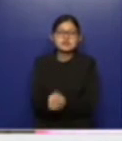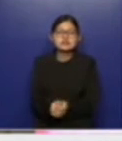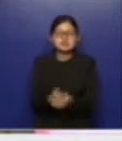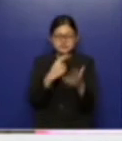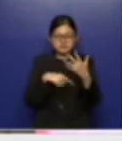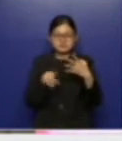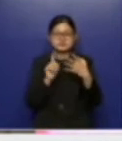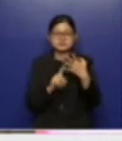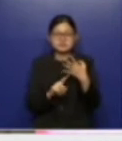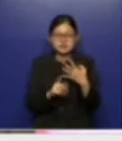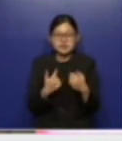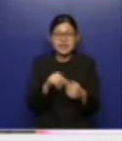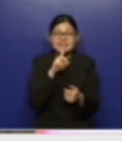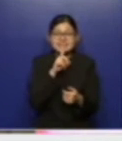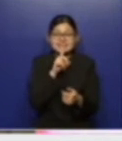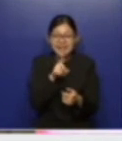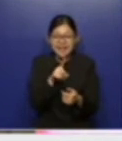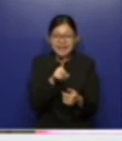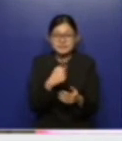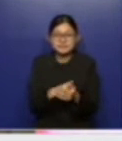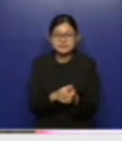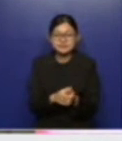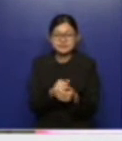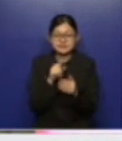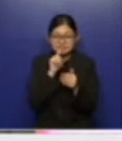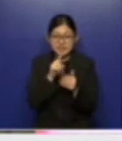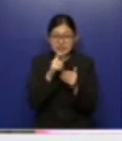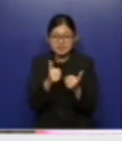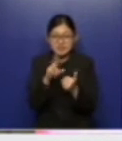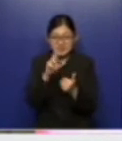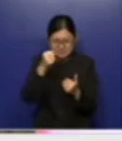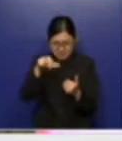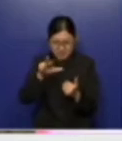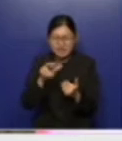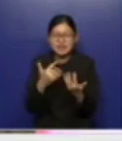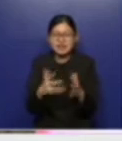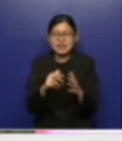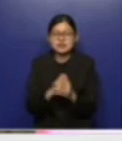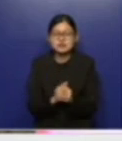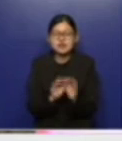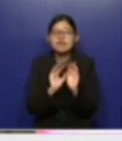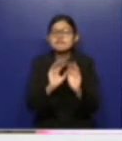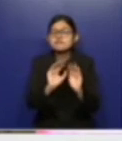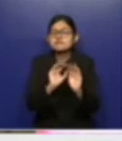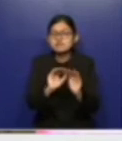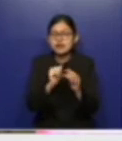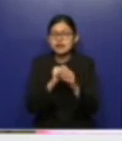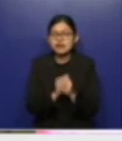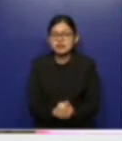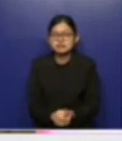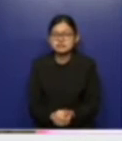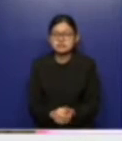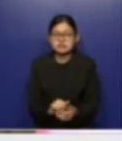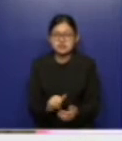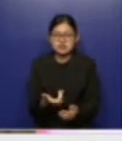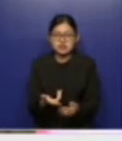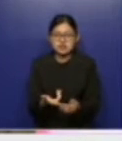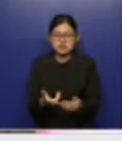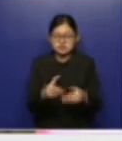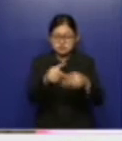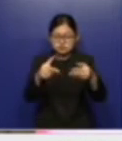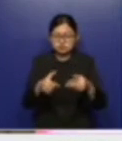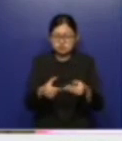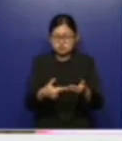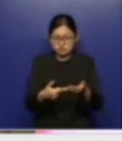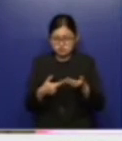ำถามซึ่งผมเคยถามในที่นี้แล้วแล้วก็ฝากท่านบอกว่าให้ท่านทางส่งมา